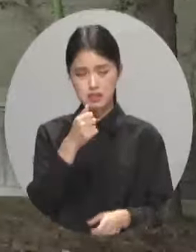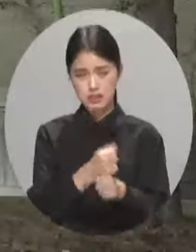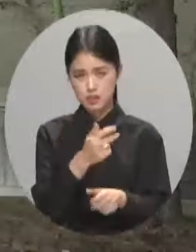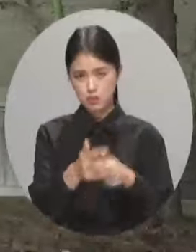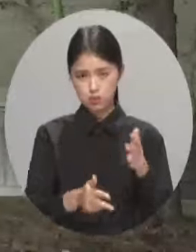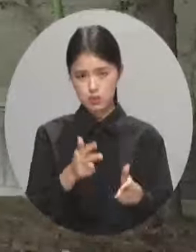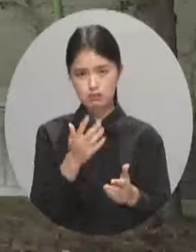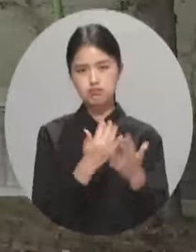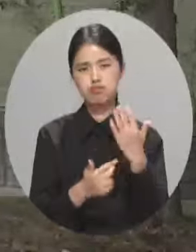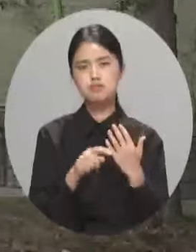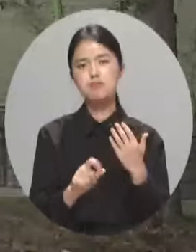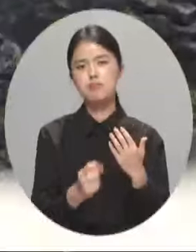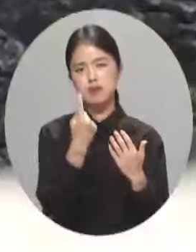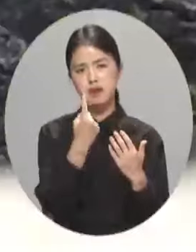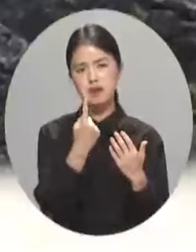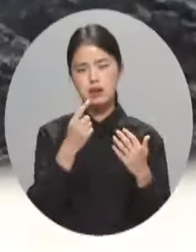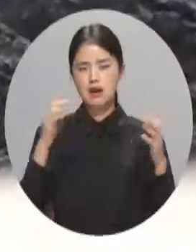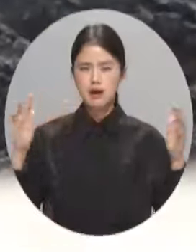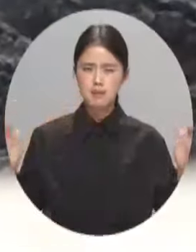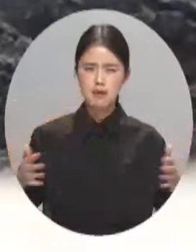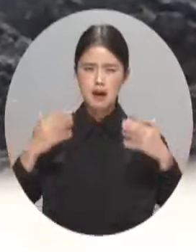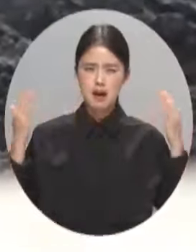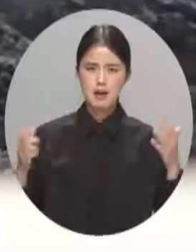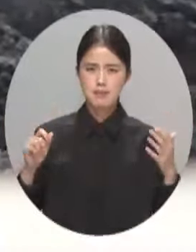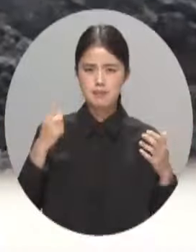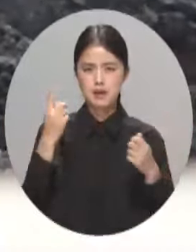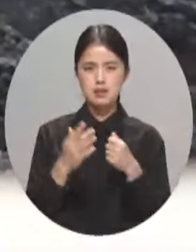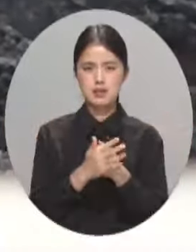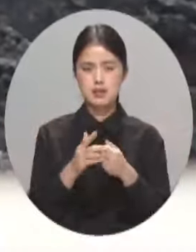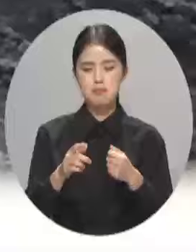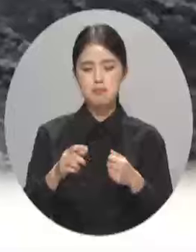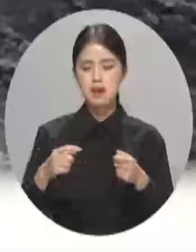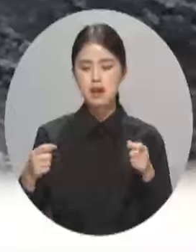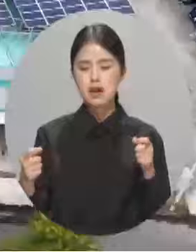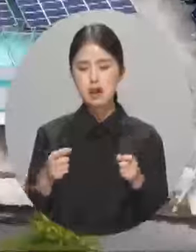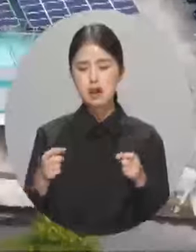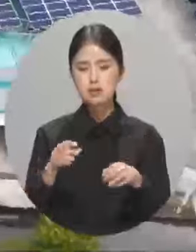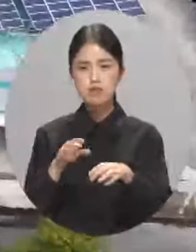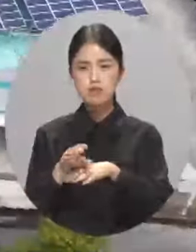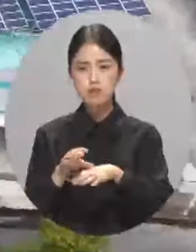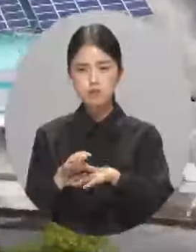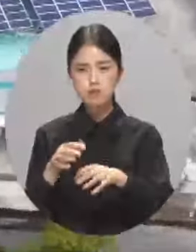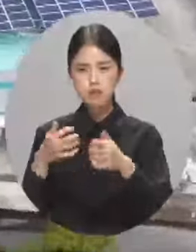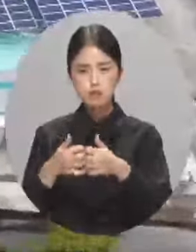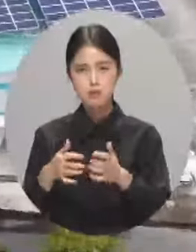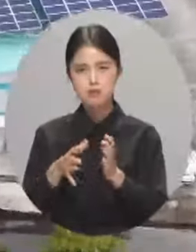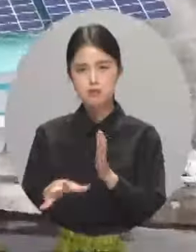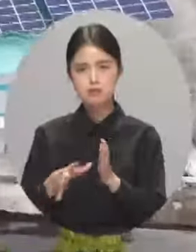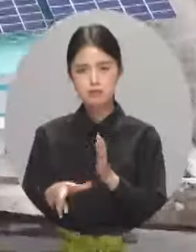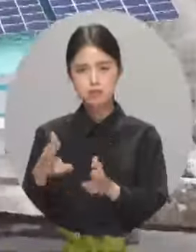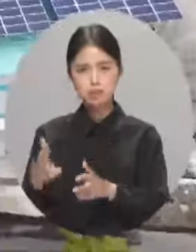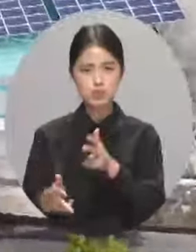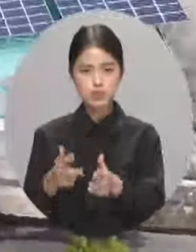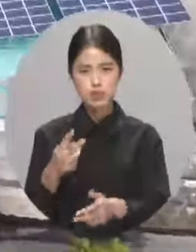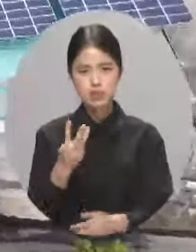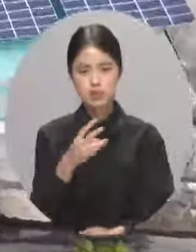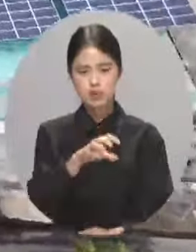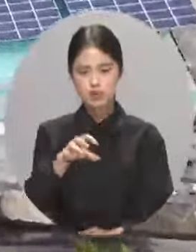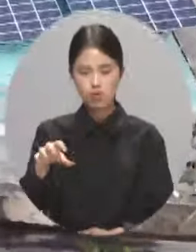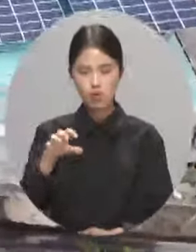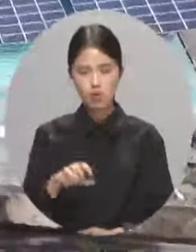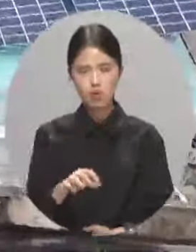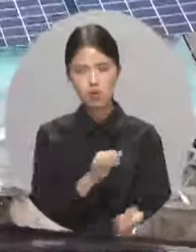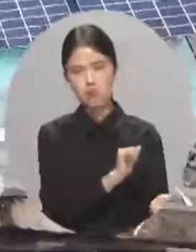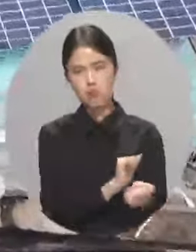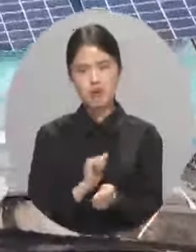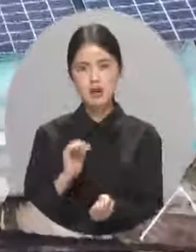시작됐습니다. 바람이 불면서 불이 근처에 있던 자동차 중장비 부품 공장 등 세 곳으로 옮겨